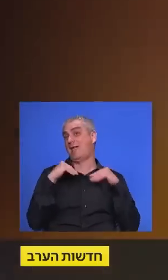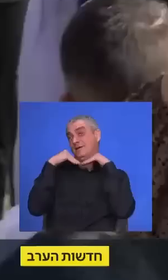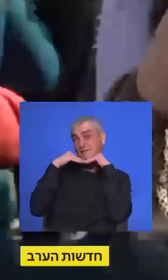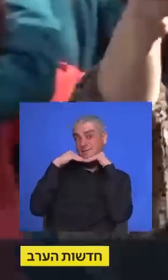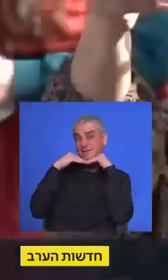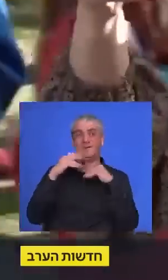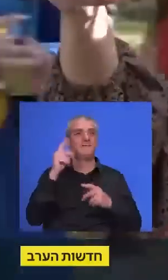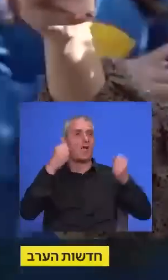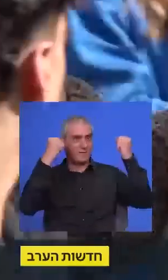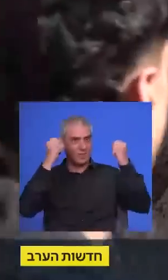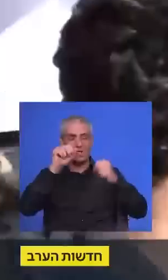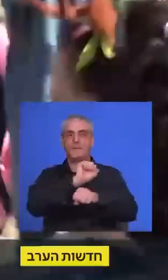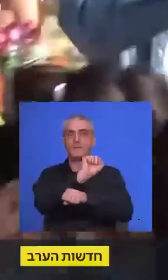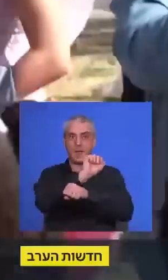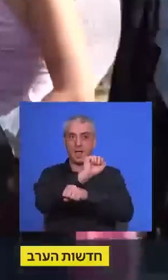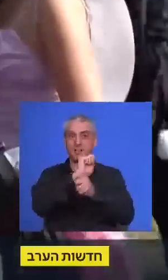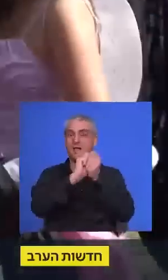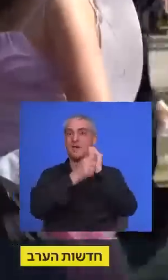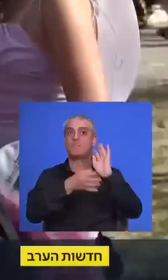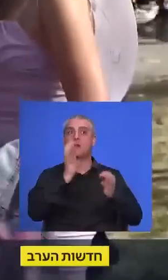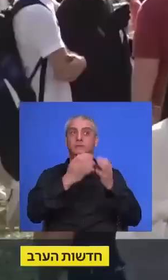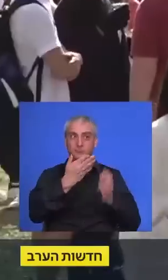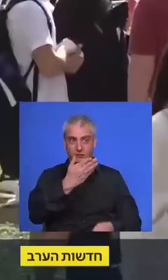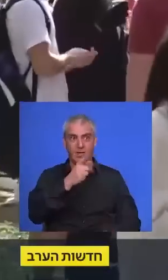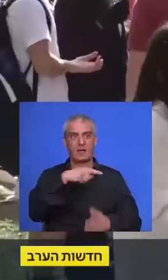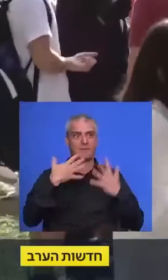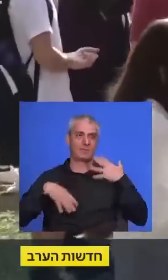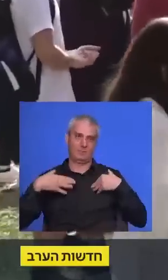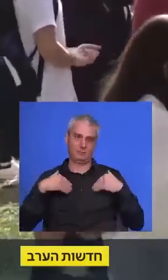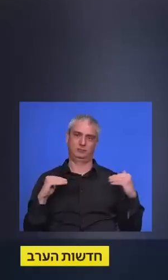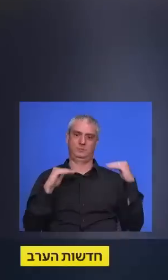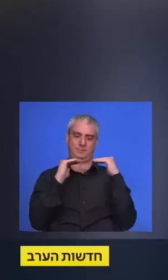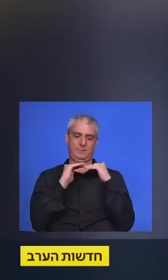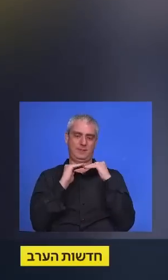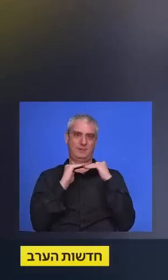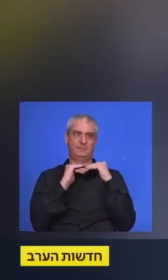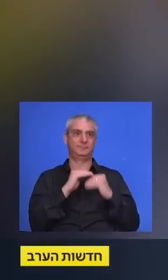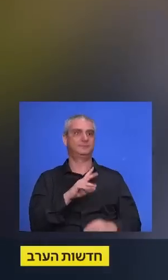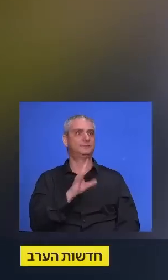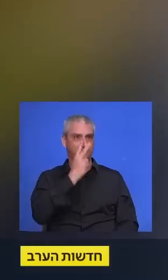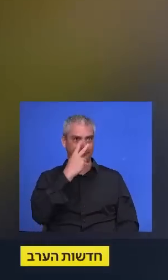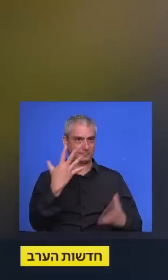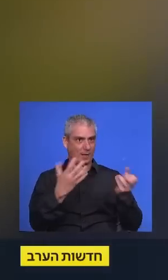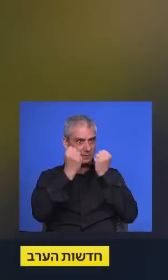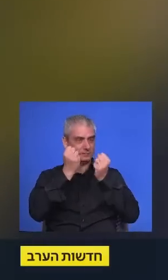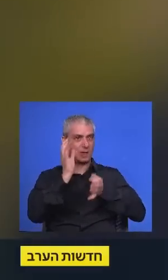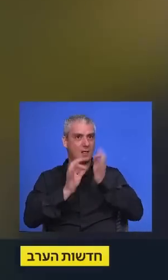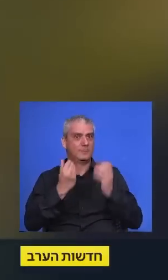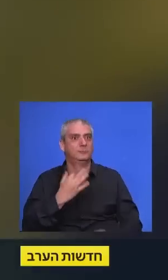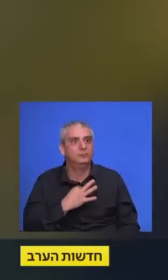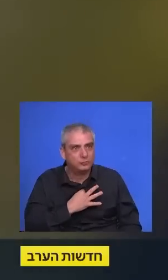אצל ההפגנות, המחאות והרפורמה המשפטית, גם התחפושות היו השנה בהתאם. הוא מנסה להציל את מערכת המשפט